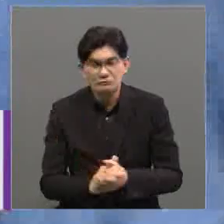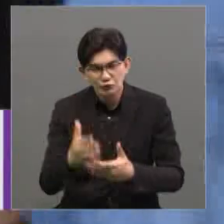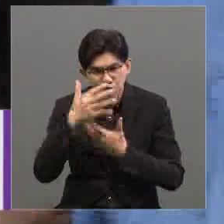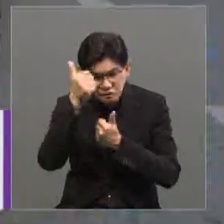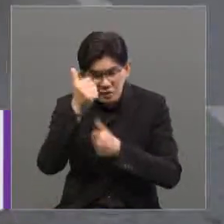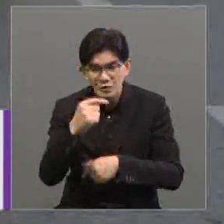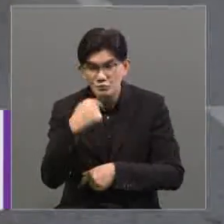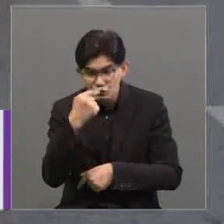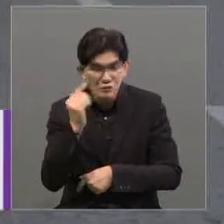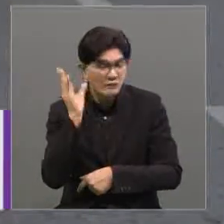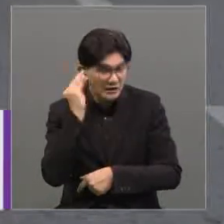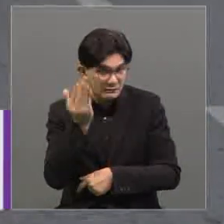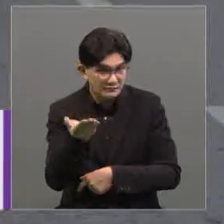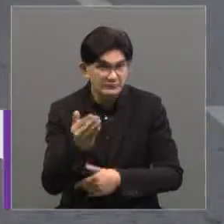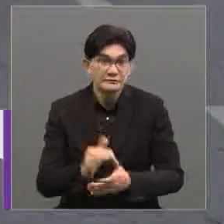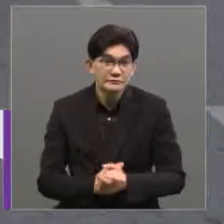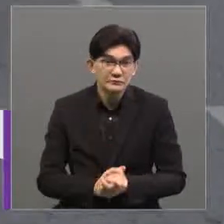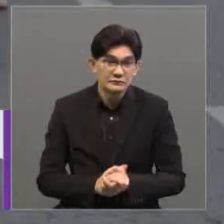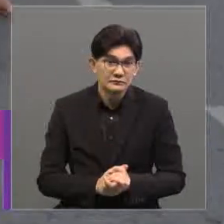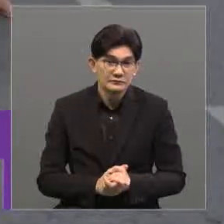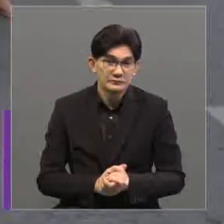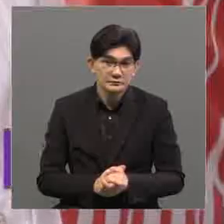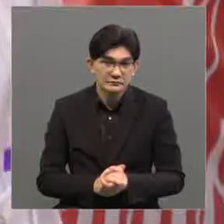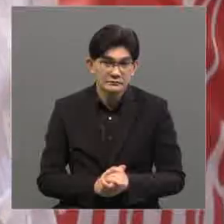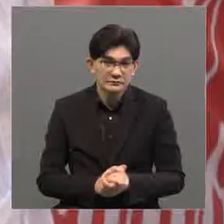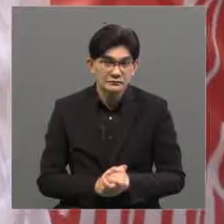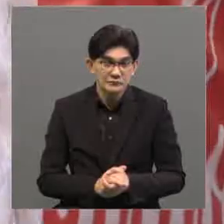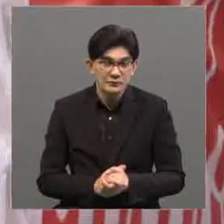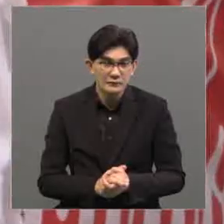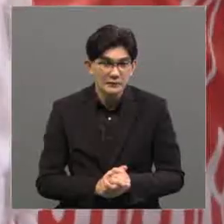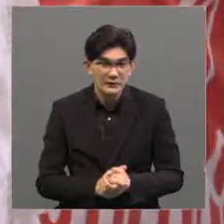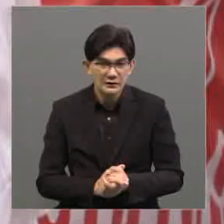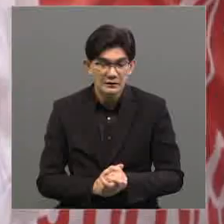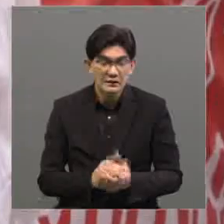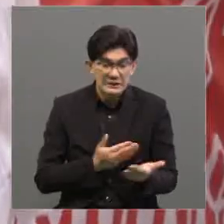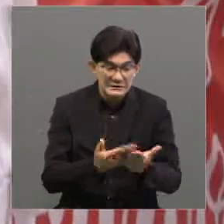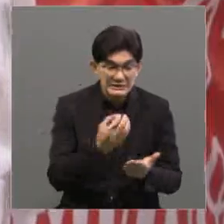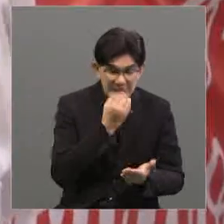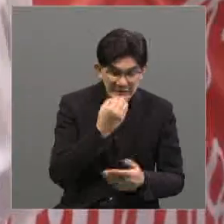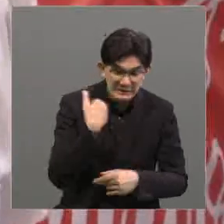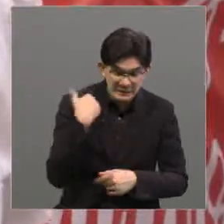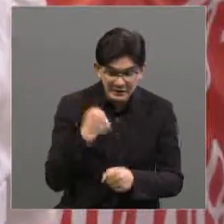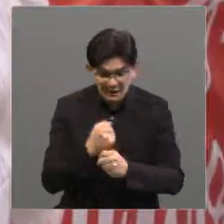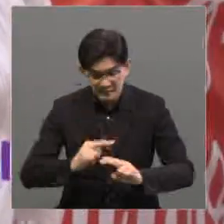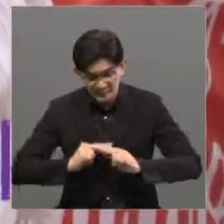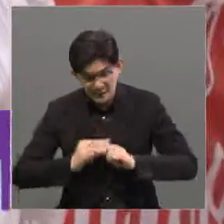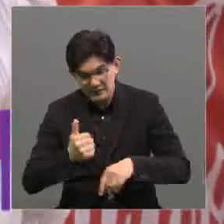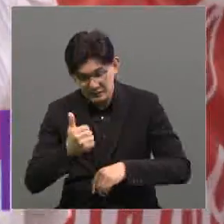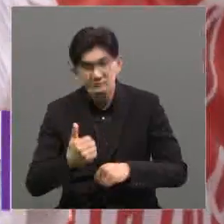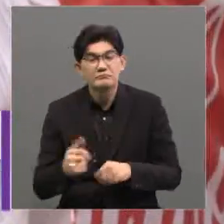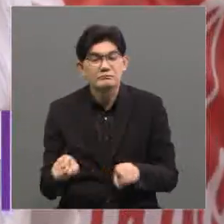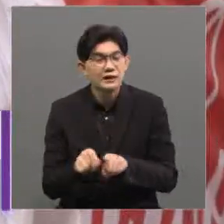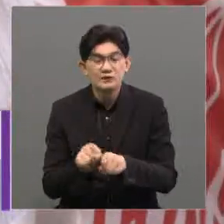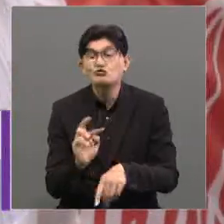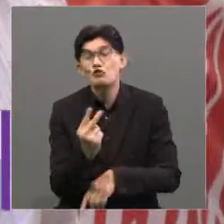ยครับไปฟังบางช่วงบางตอนครับ ซื้อกินก็มีทำกินเองก็มี